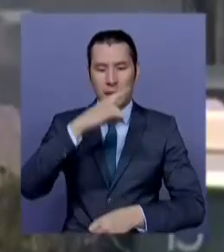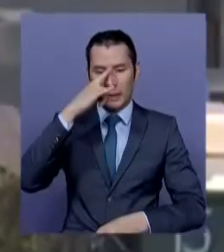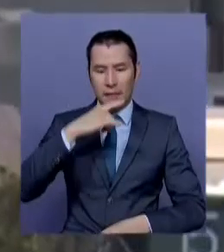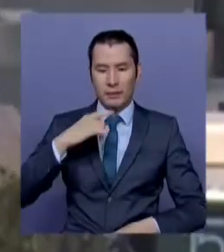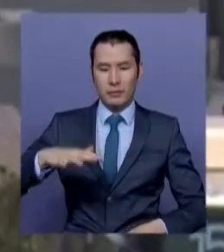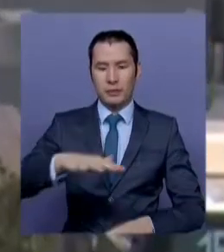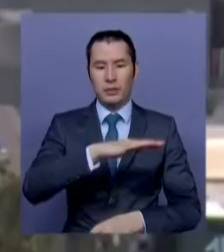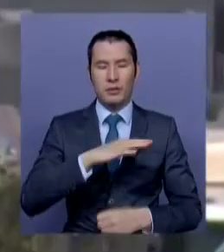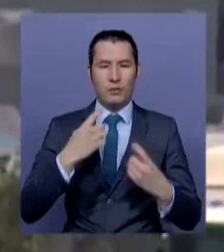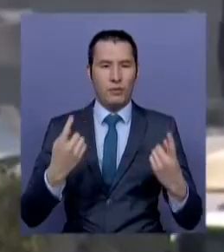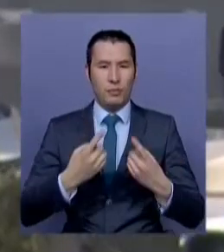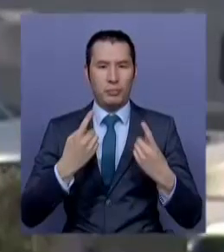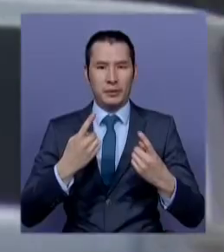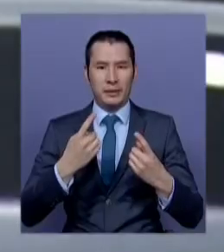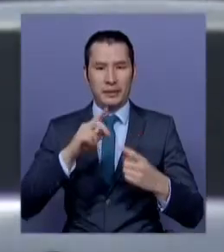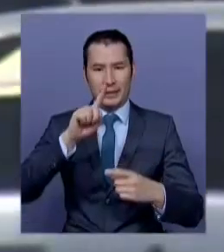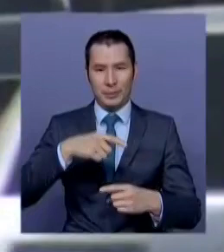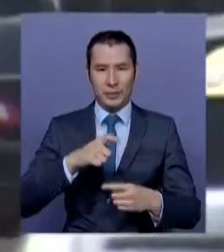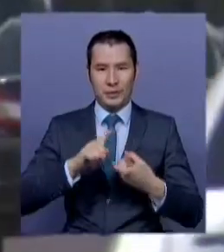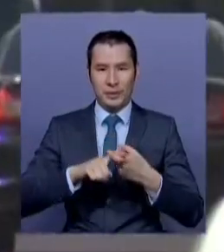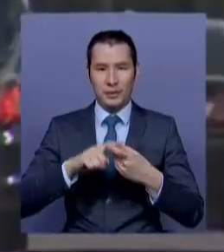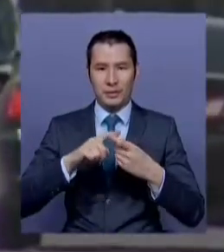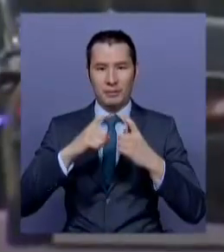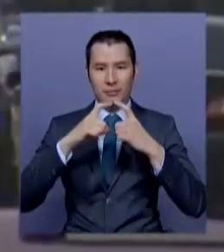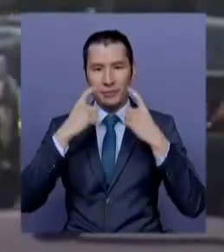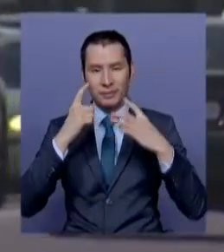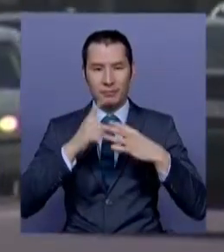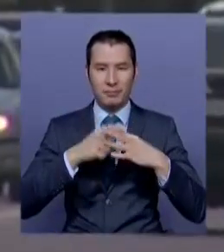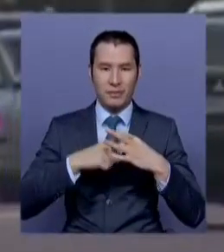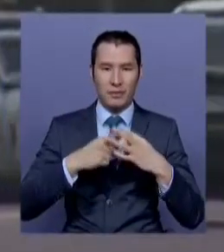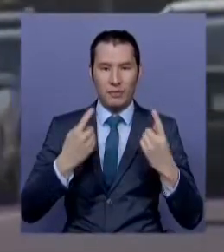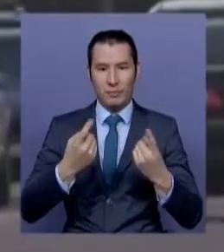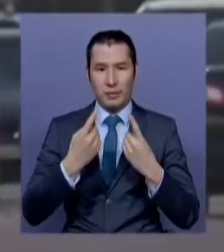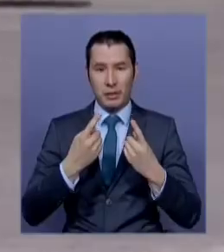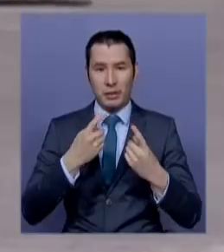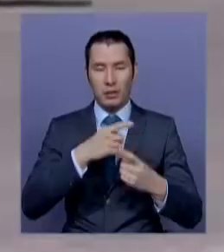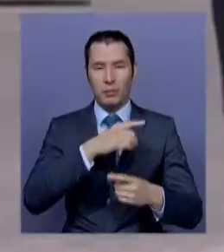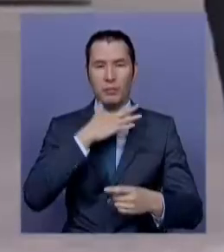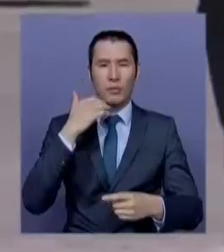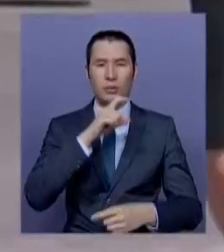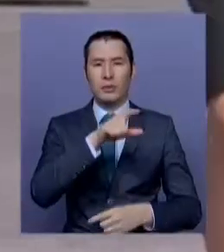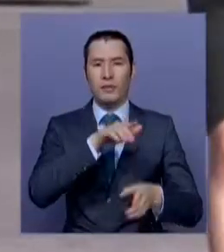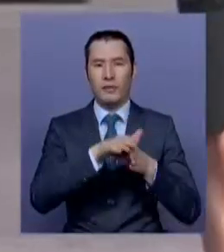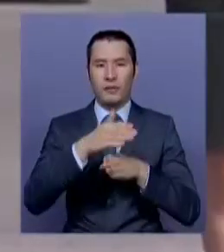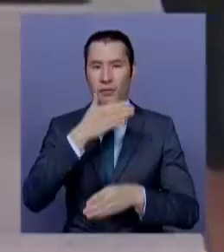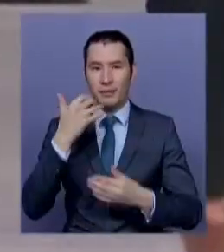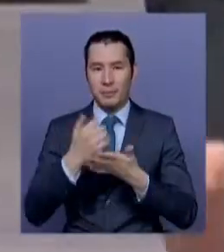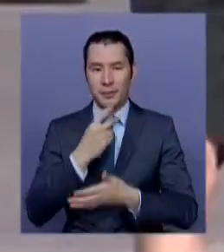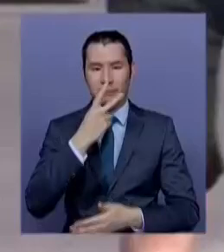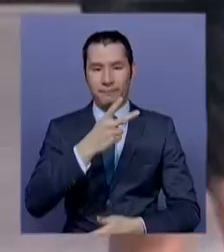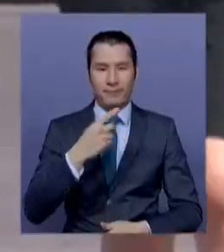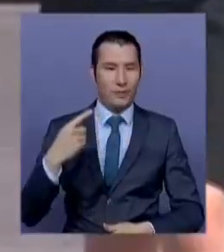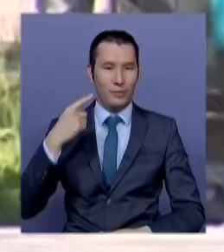қазақстандықтардың қарапайым талаптарды орындамай жатқанына ренжіді. Жеке гигиенаны сақтамау, көшелерді маскасыз, топ-топымен жүрудің